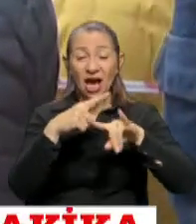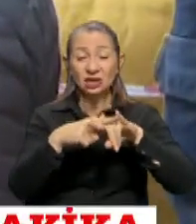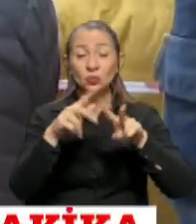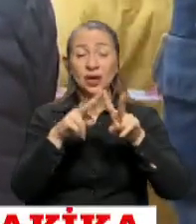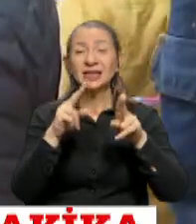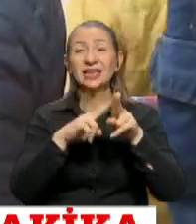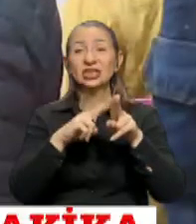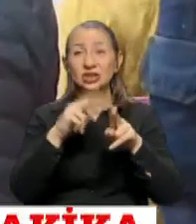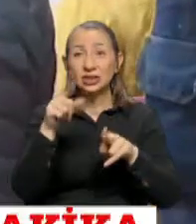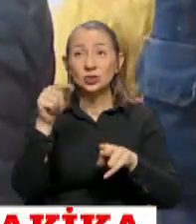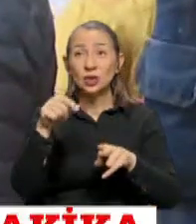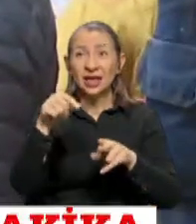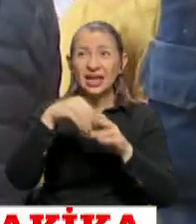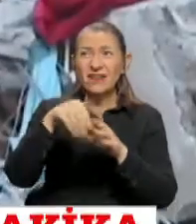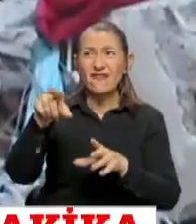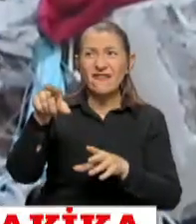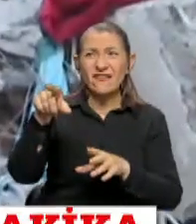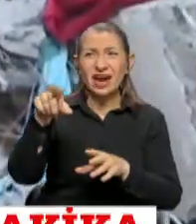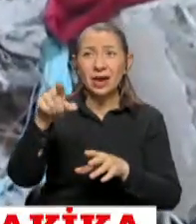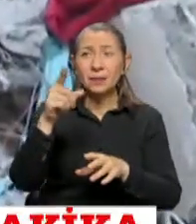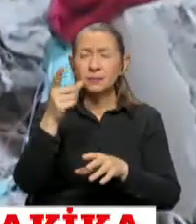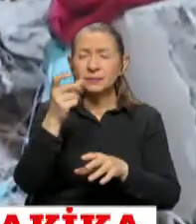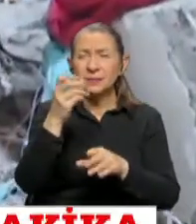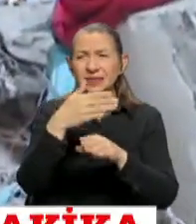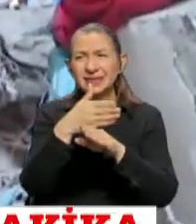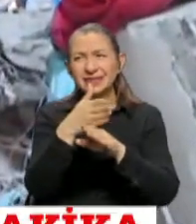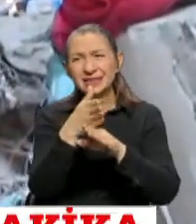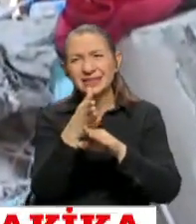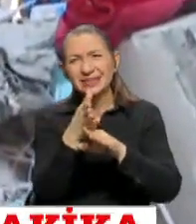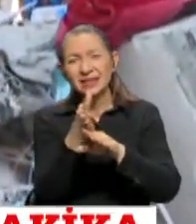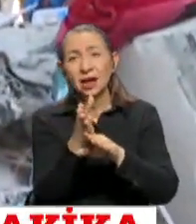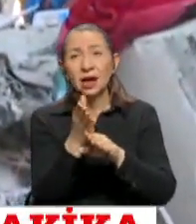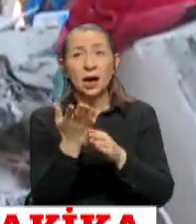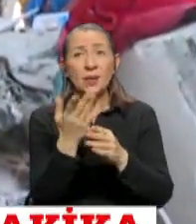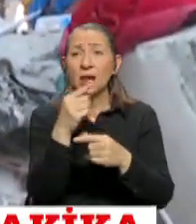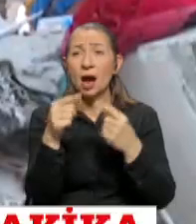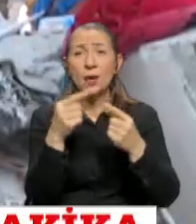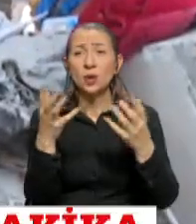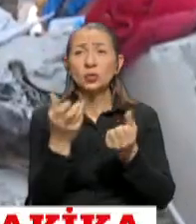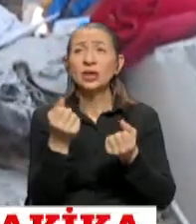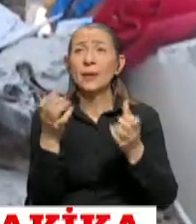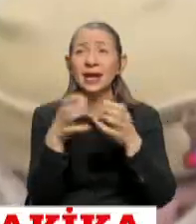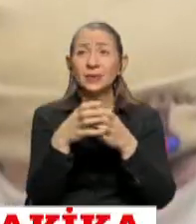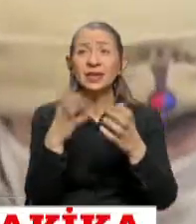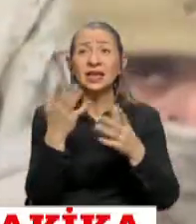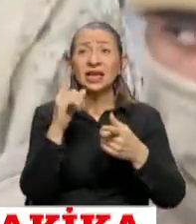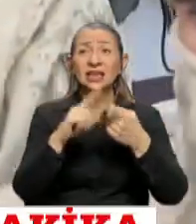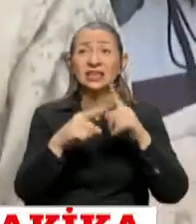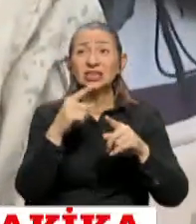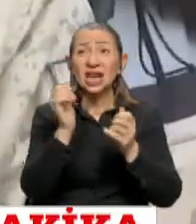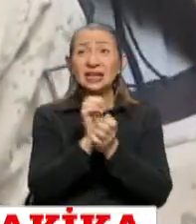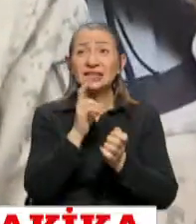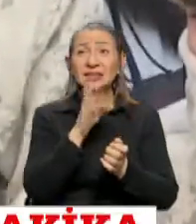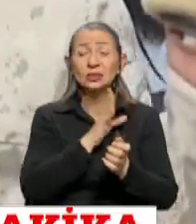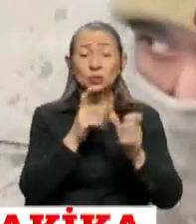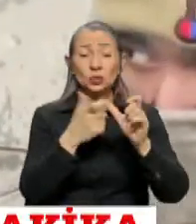Kılınç şu an içerideler. Saatler ilerlemeye devam etti. Ama ne arama kurtarma ekibinin ne de Kılınç ailesinin